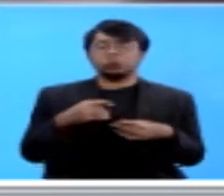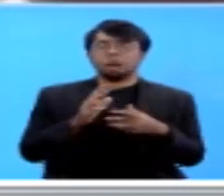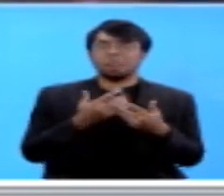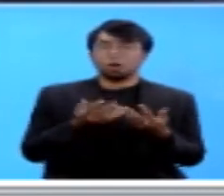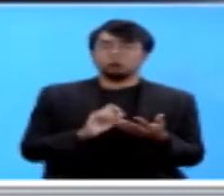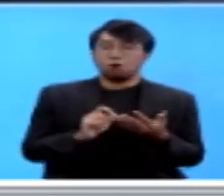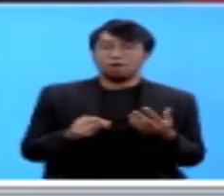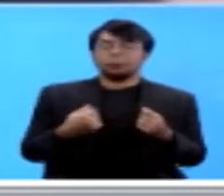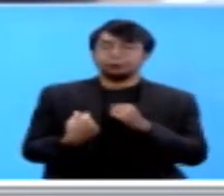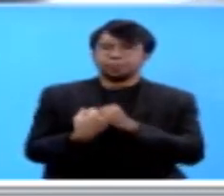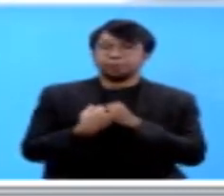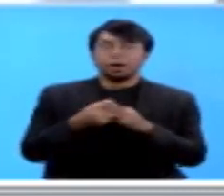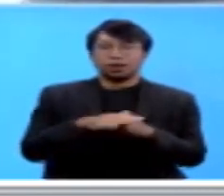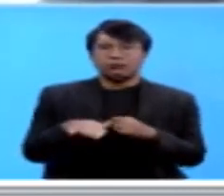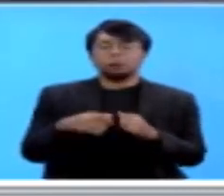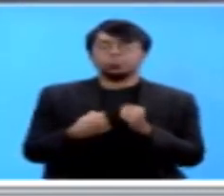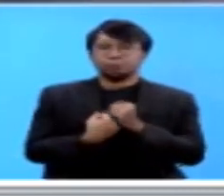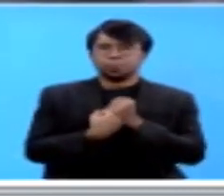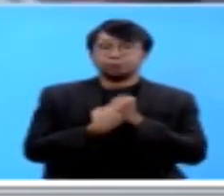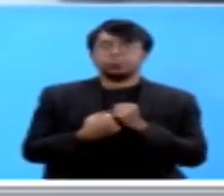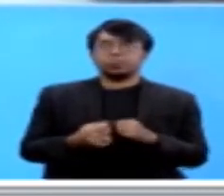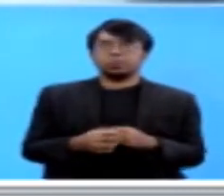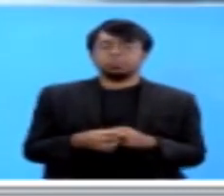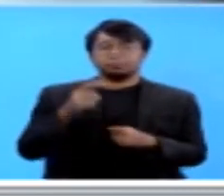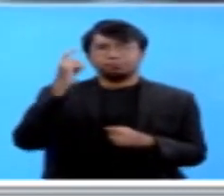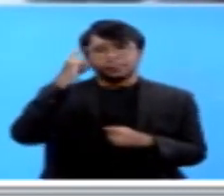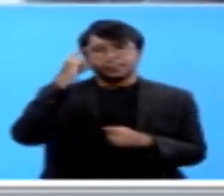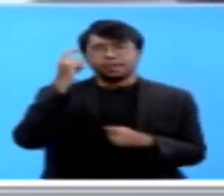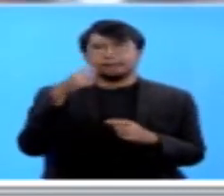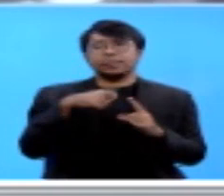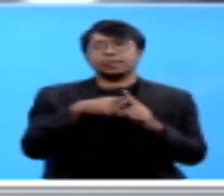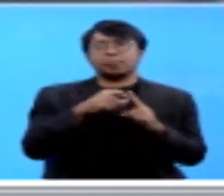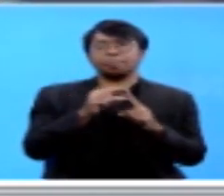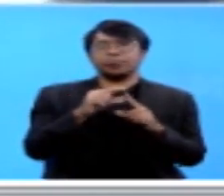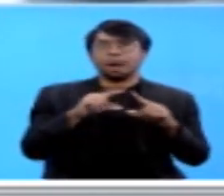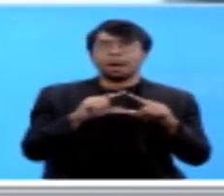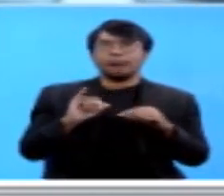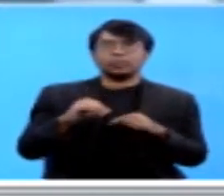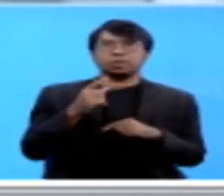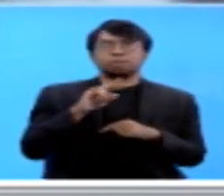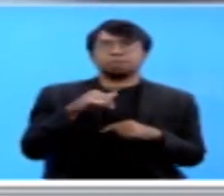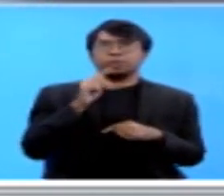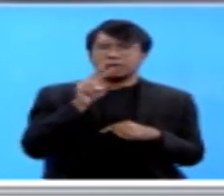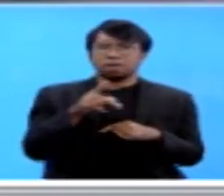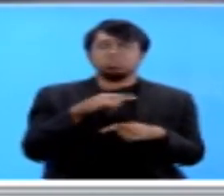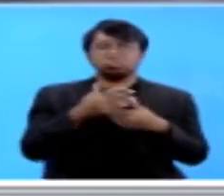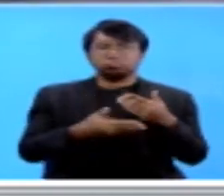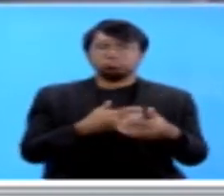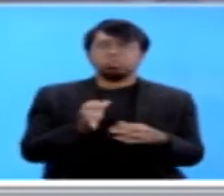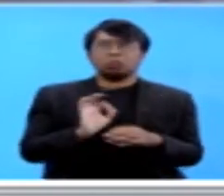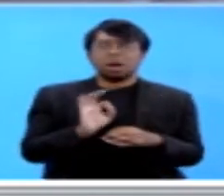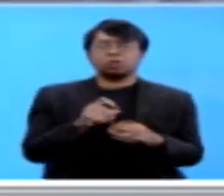si anak. Nah, ini yang nampaknya sih KPAI belum melihat. Ya, misalnya program itu dibantu oleh